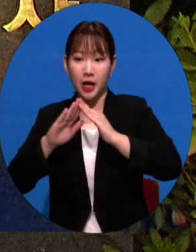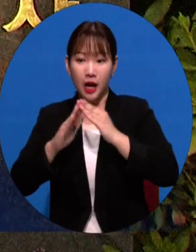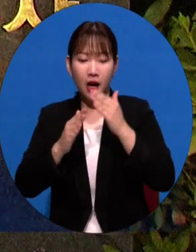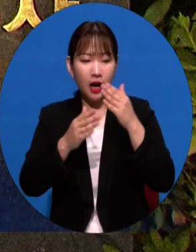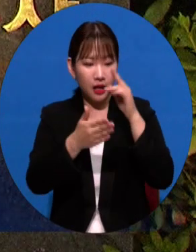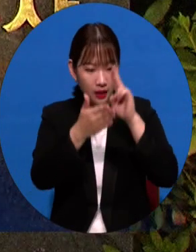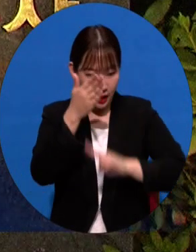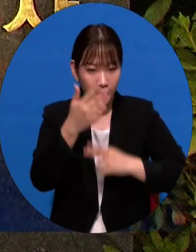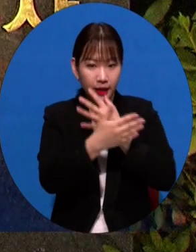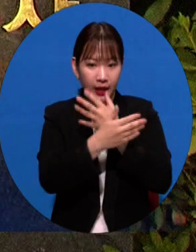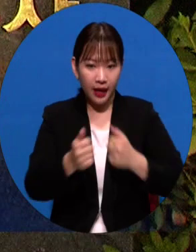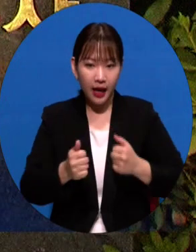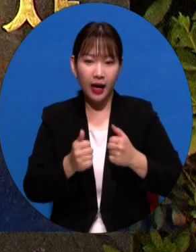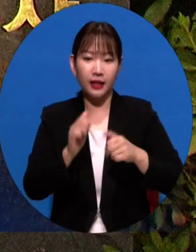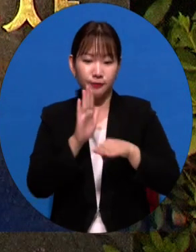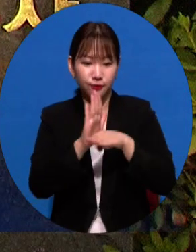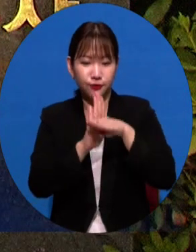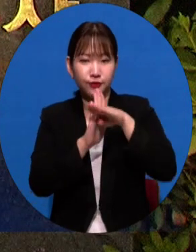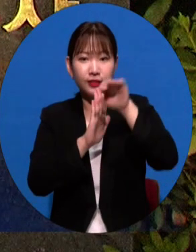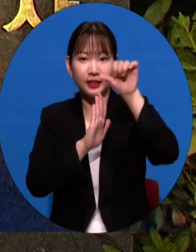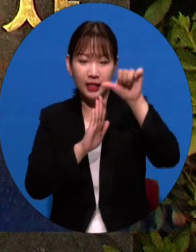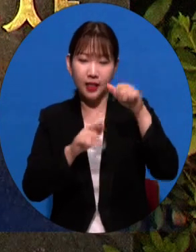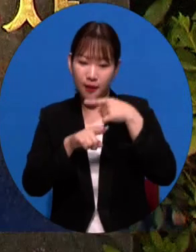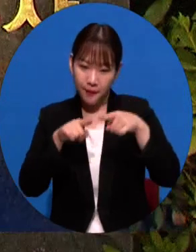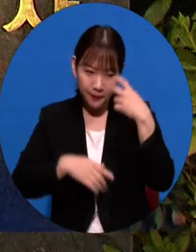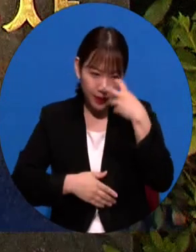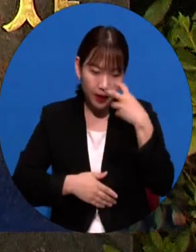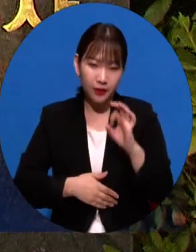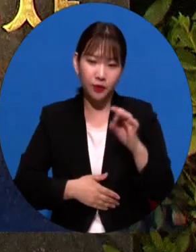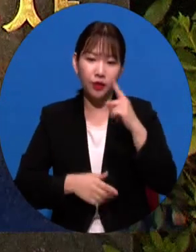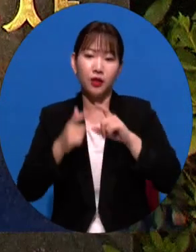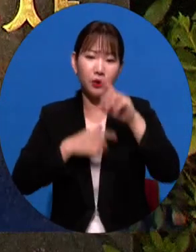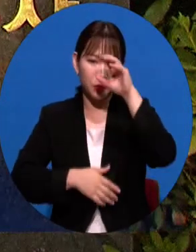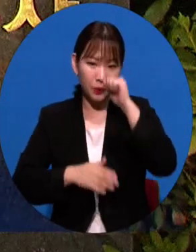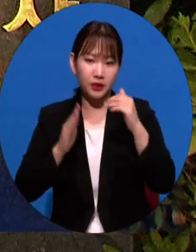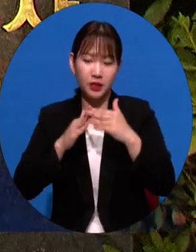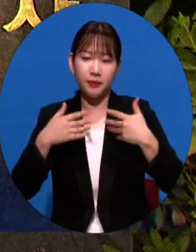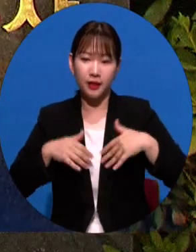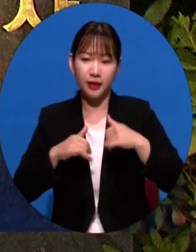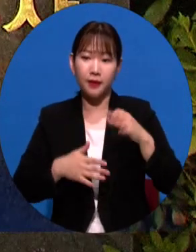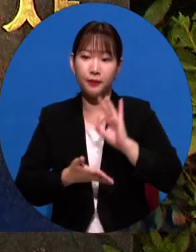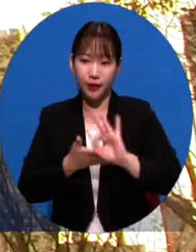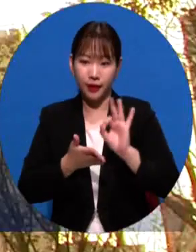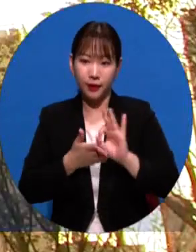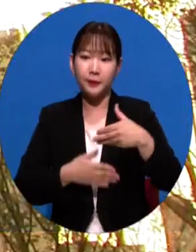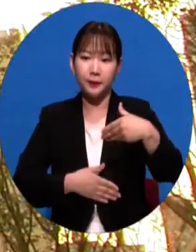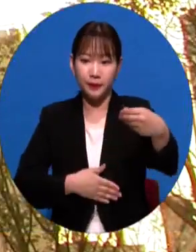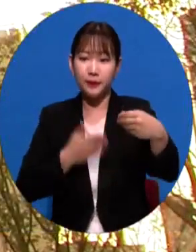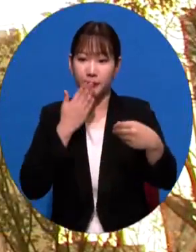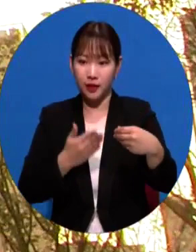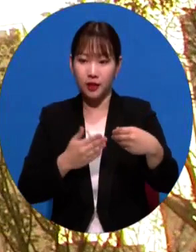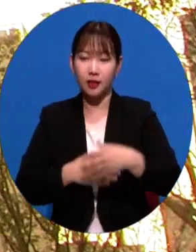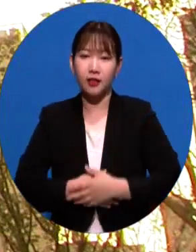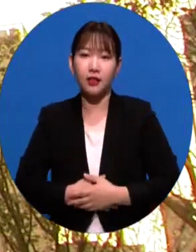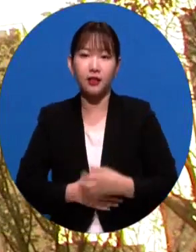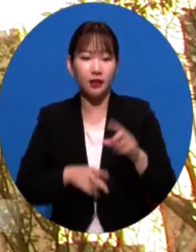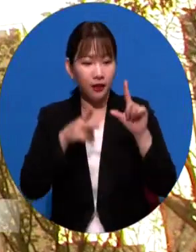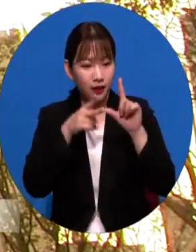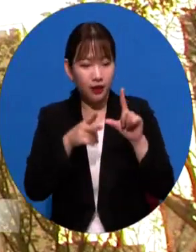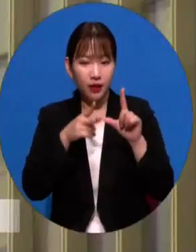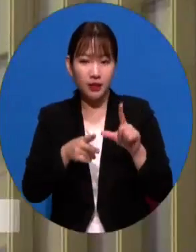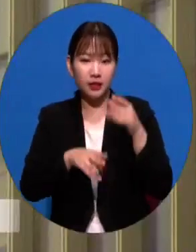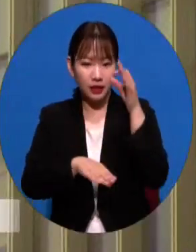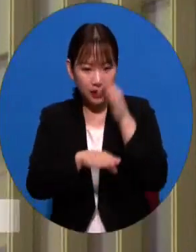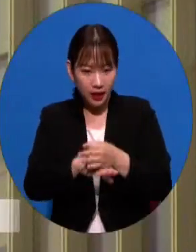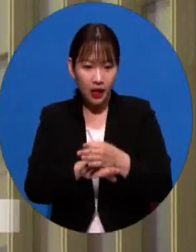매매계약 이후의 시기에 총 5단계 품질 점검을 통해 보다 양질의 주택을 취약계층이 이용할 수 있다는. 한편 LH는